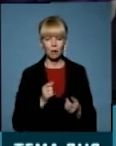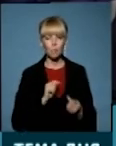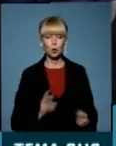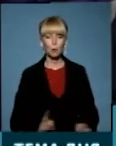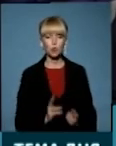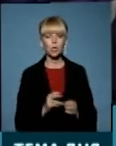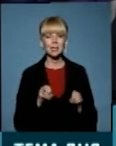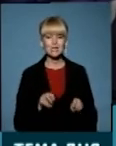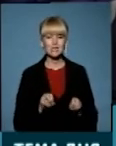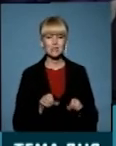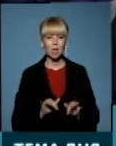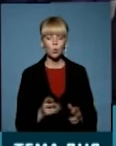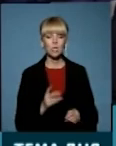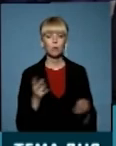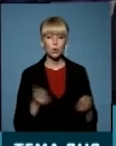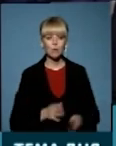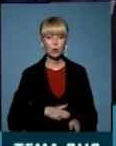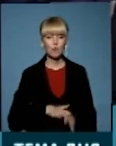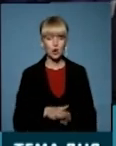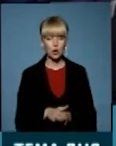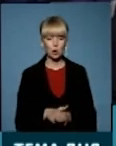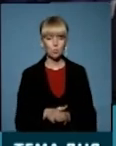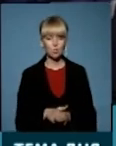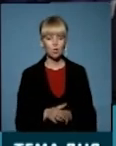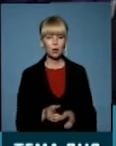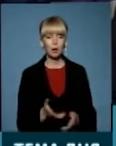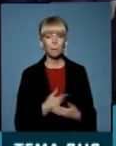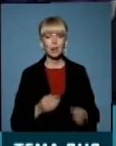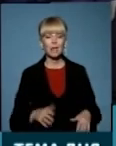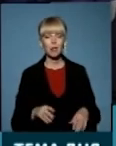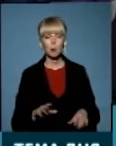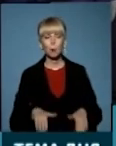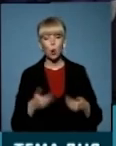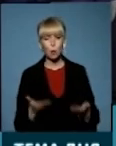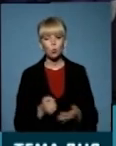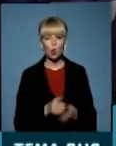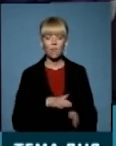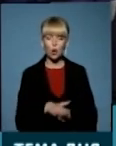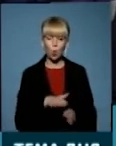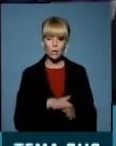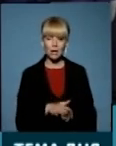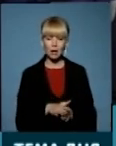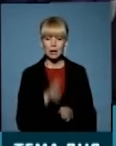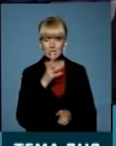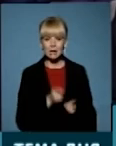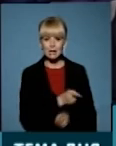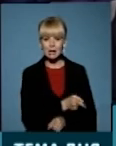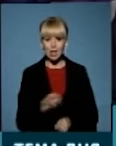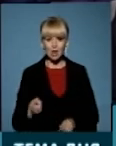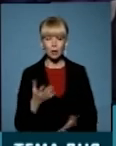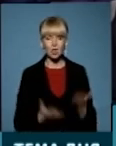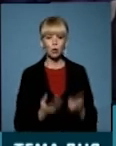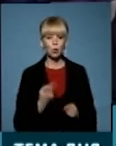протипожежні заходи, які потрібно виконати. Ми пропонуємо до виконання з термінами, якщо